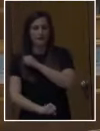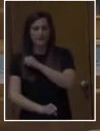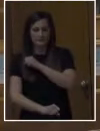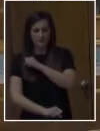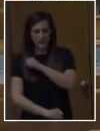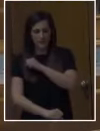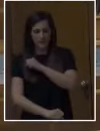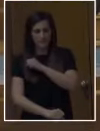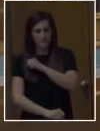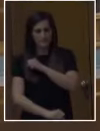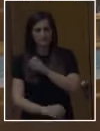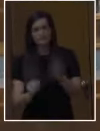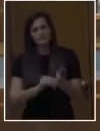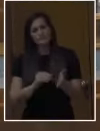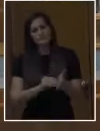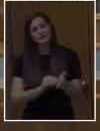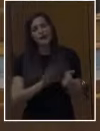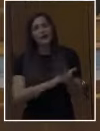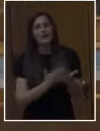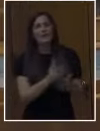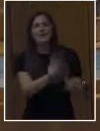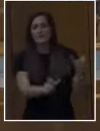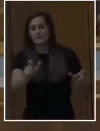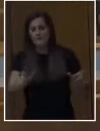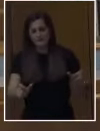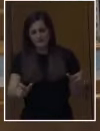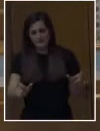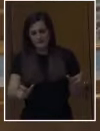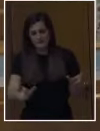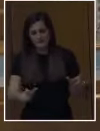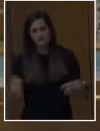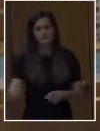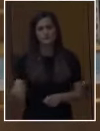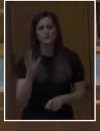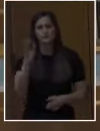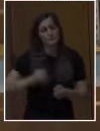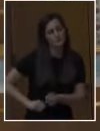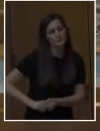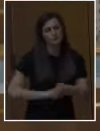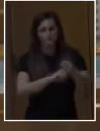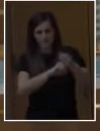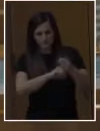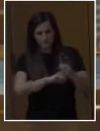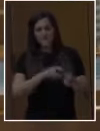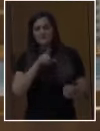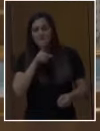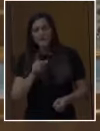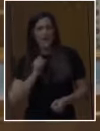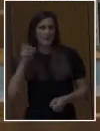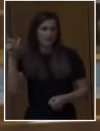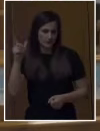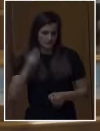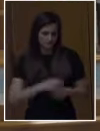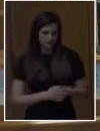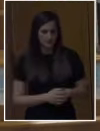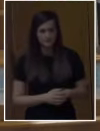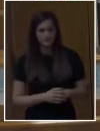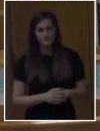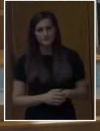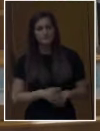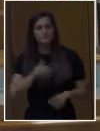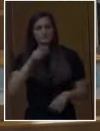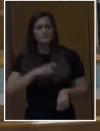Όπως έχουμε τους διερμηνείς οι οποίοι έχουν έρθει εδώ για να μπορέσουν να υποστηρίξουν την εκδήλωσή μας. Είναι η Μανουέλα